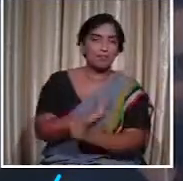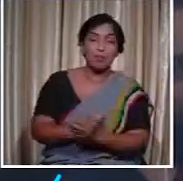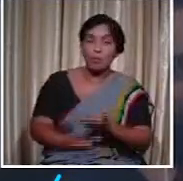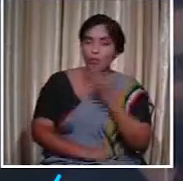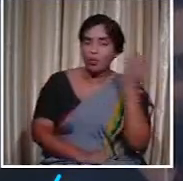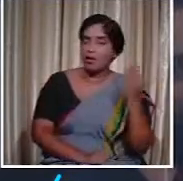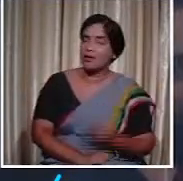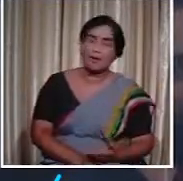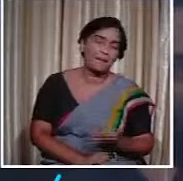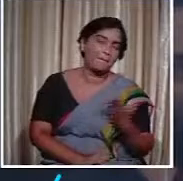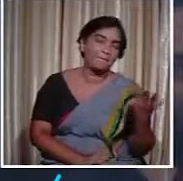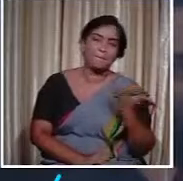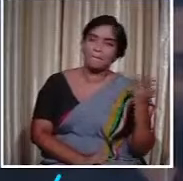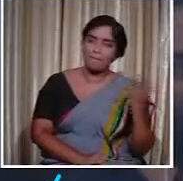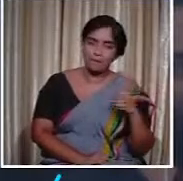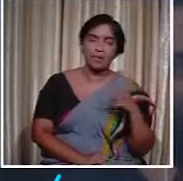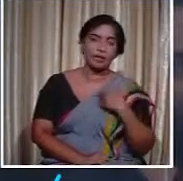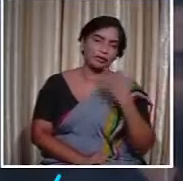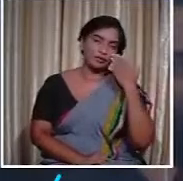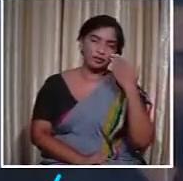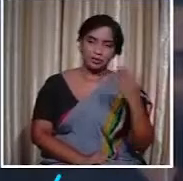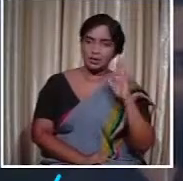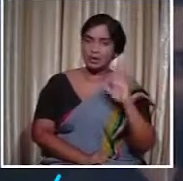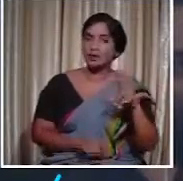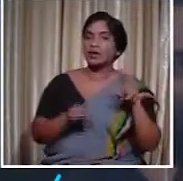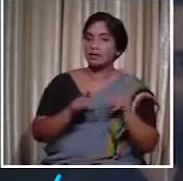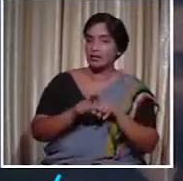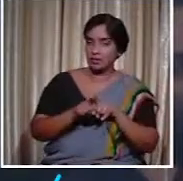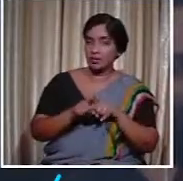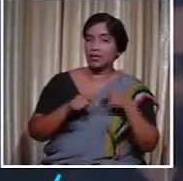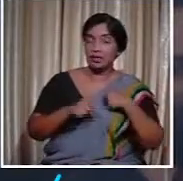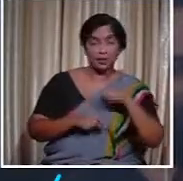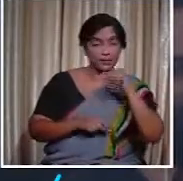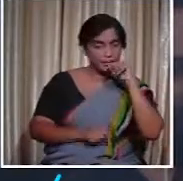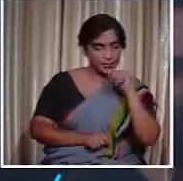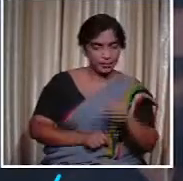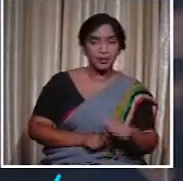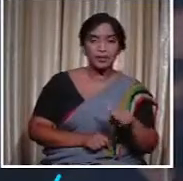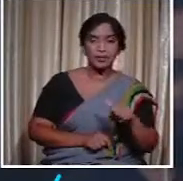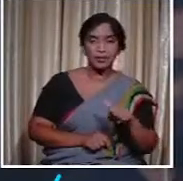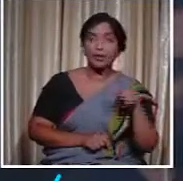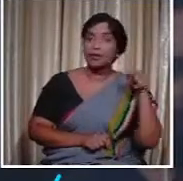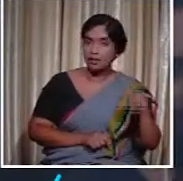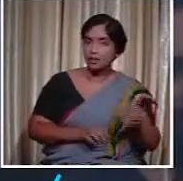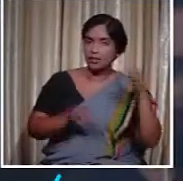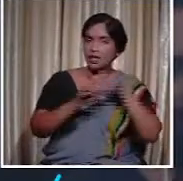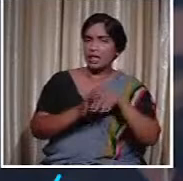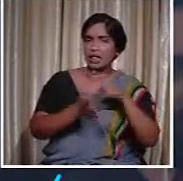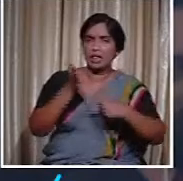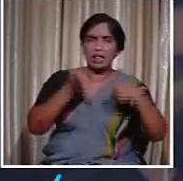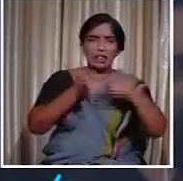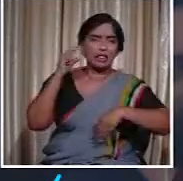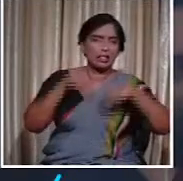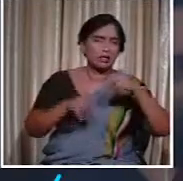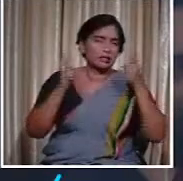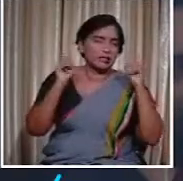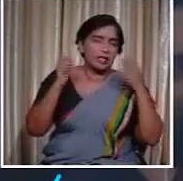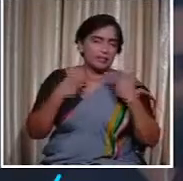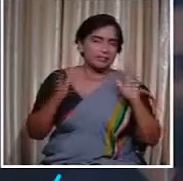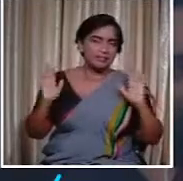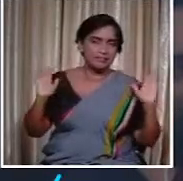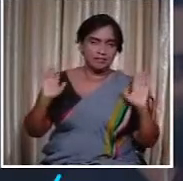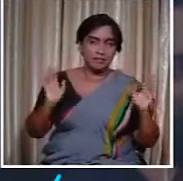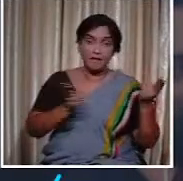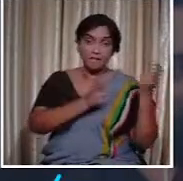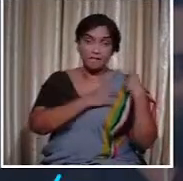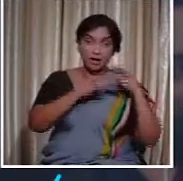පුළුවන් කමක් නැහැ කියන එක තමයි අපිට පැහැදිලිව කියන්න දෙන්නේ. අපි පැහැදිලිවම දැන් මේක ඇතුළේ දේශපාලන ගේම් ගහන්න අපි සූදානම් නැහැ.